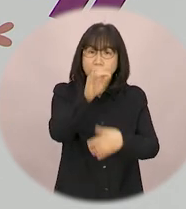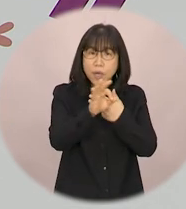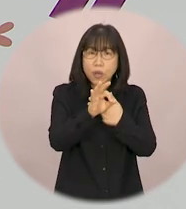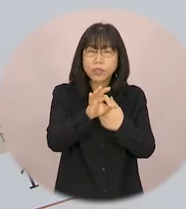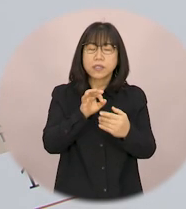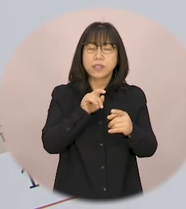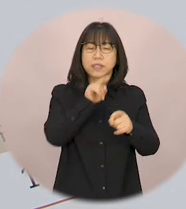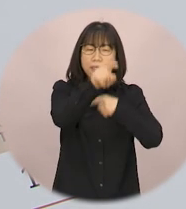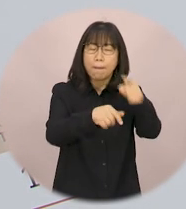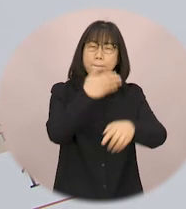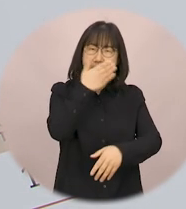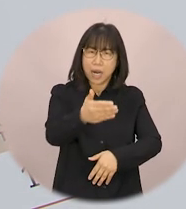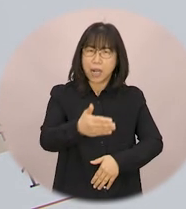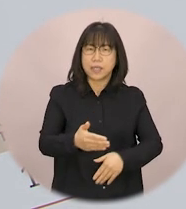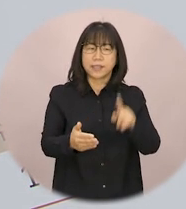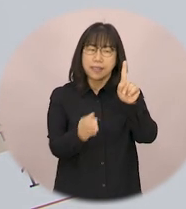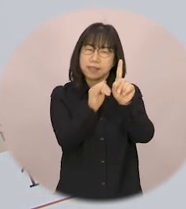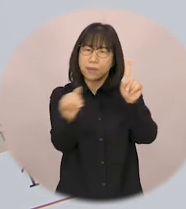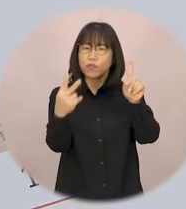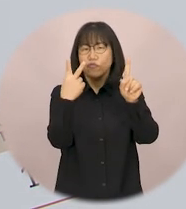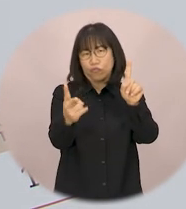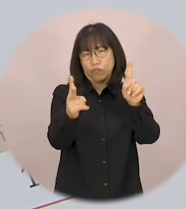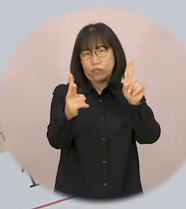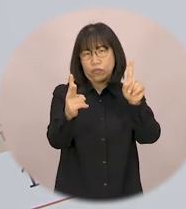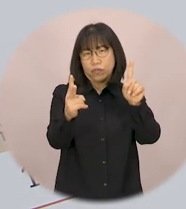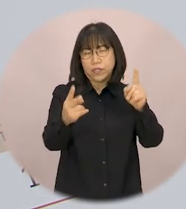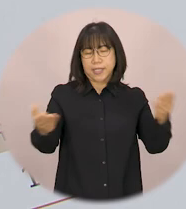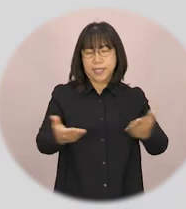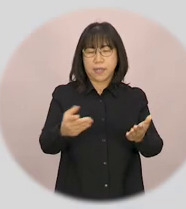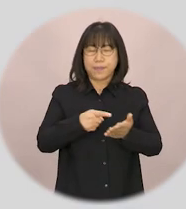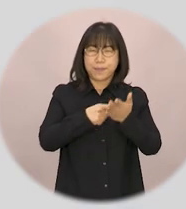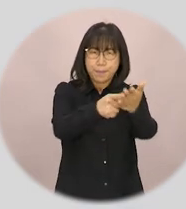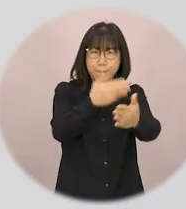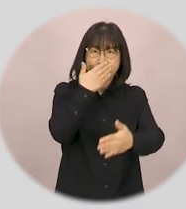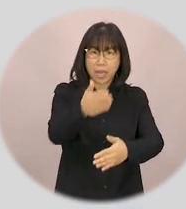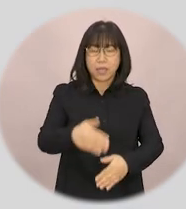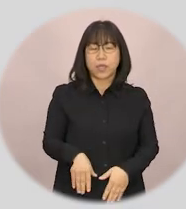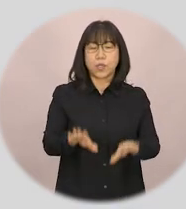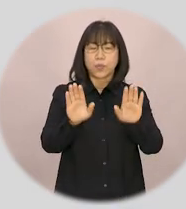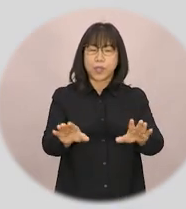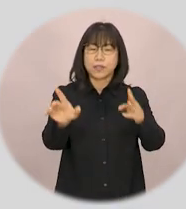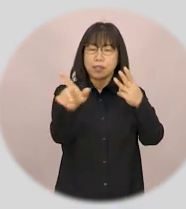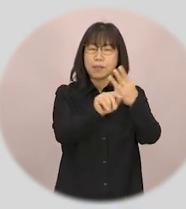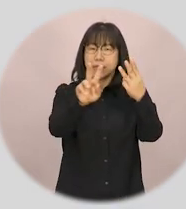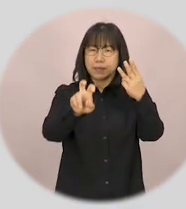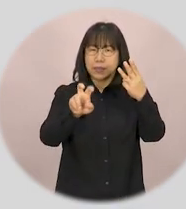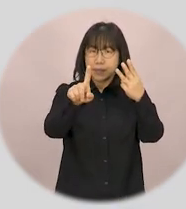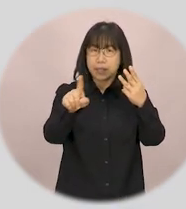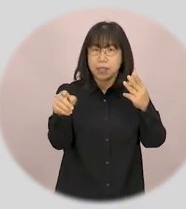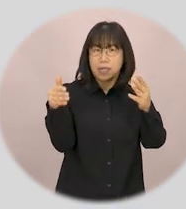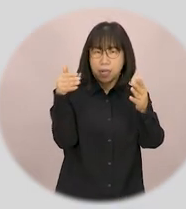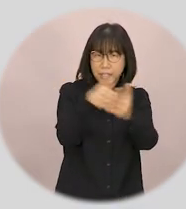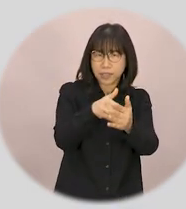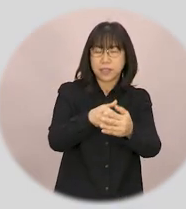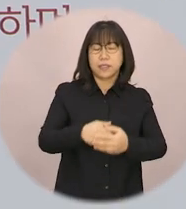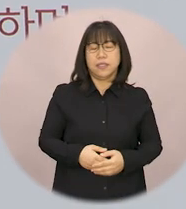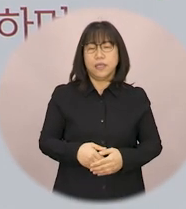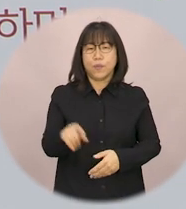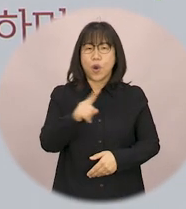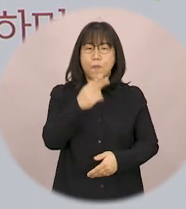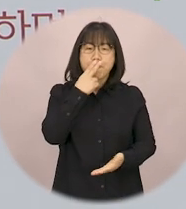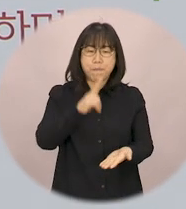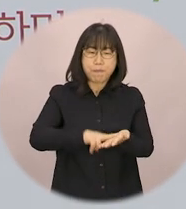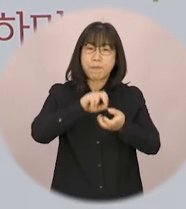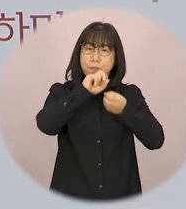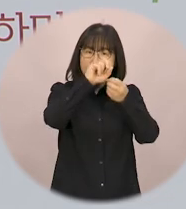참가할 수 있으며 1인당 2점 이내로 뭐 할 수 있습니다 접수는 오는 31일까지 우편 또는